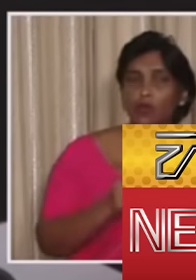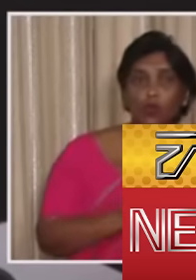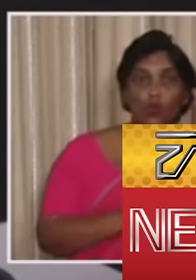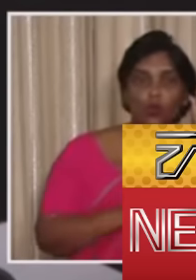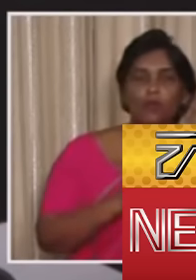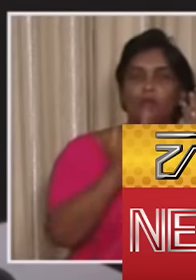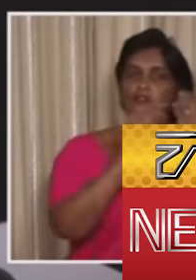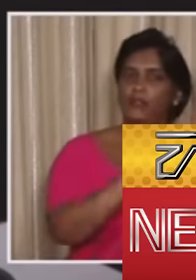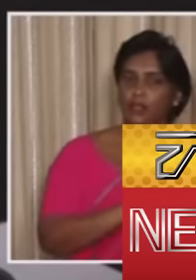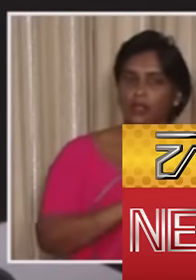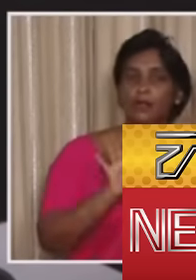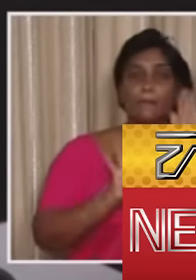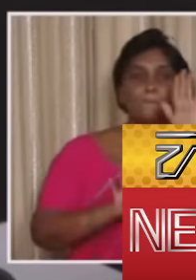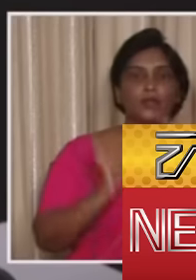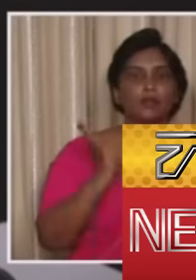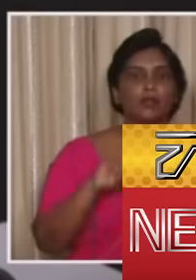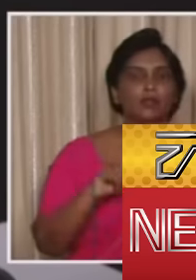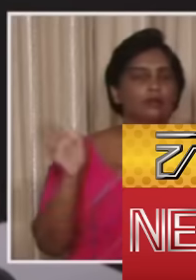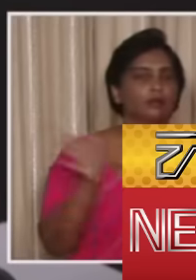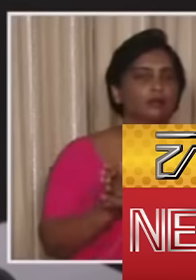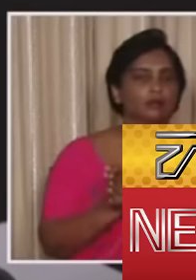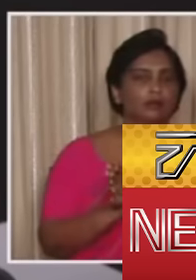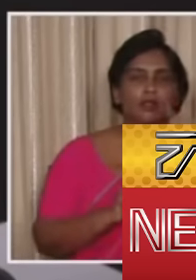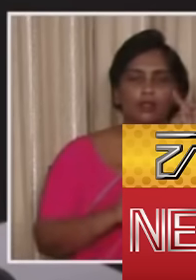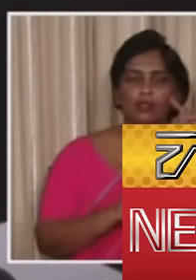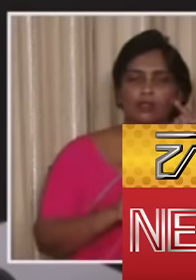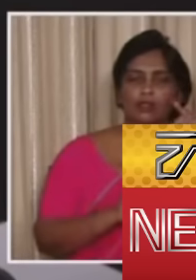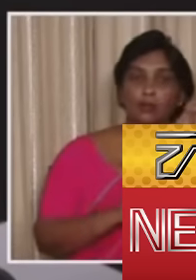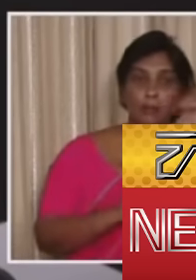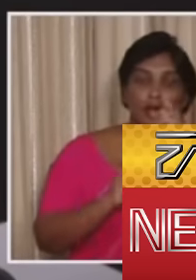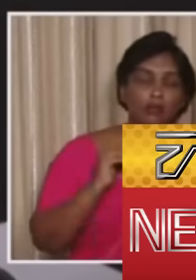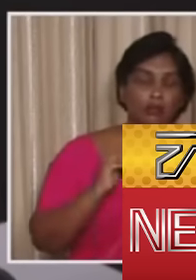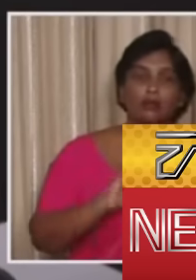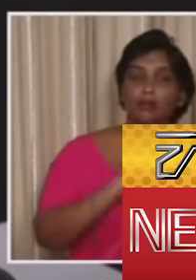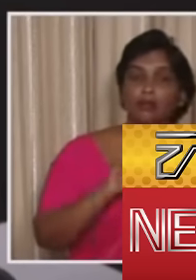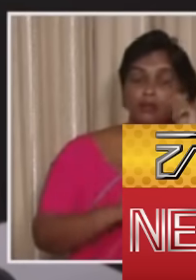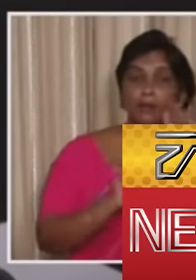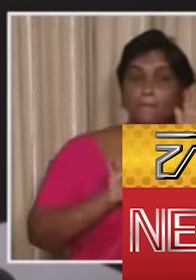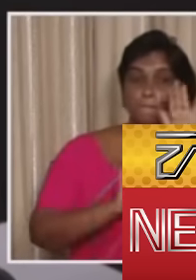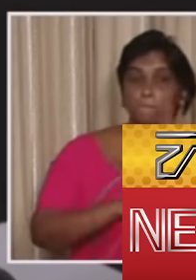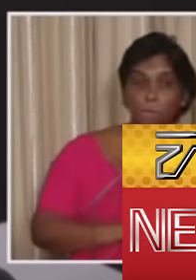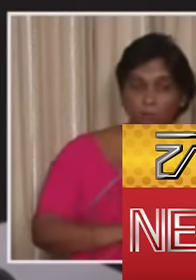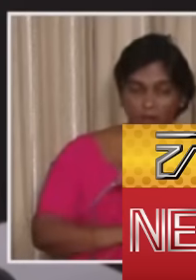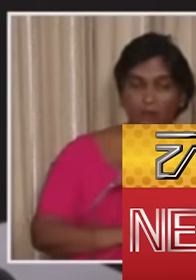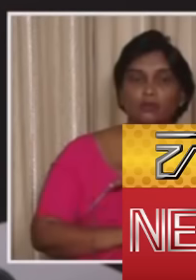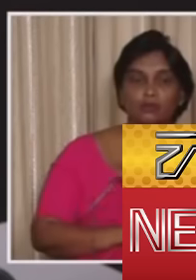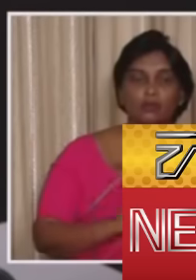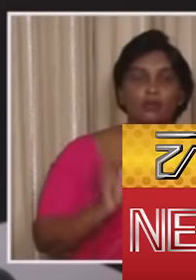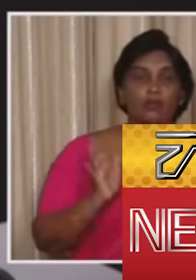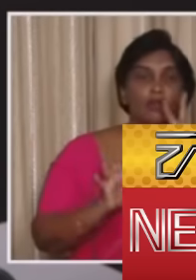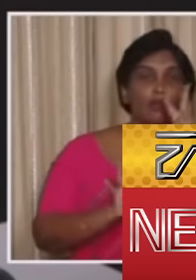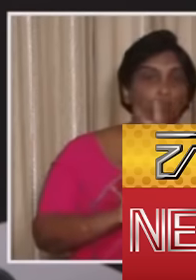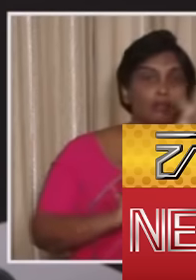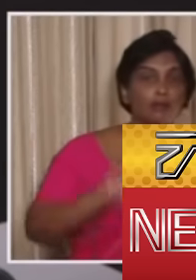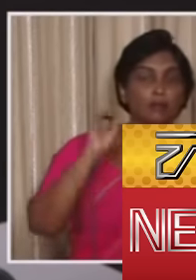බද්ද නිදාස් වෙනවා PickMe එකට බද්ද ඇතුල් වෙනවා හෙට ඉඳන් ලංකා පළවෙනිදාන ලංකාවේ ප්‍රවේශයේ PickMe එක පාවිච්චි කරනවා නම් තමන්ගේ බිලට 108